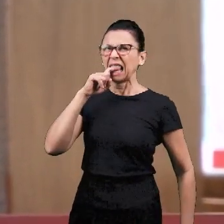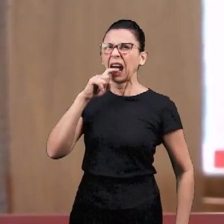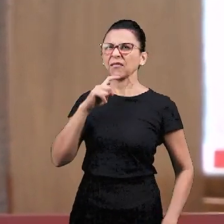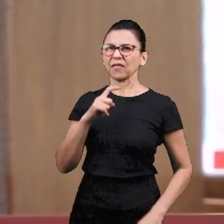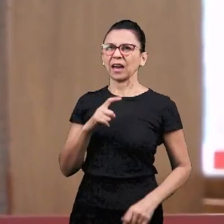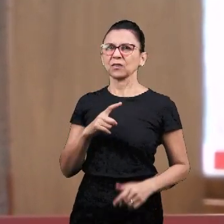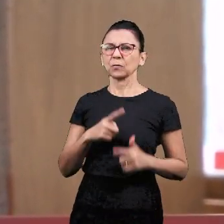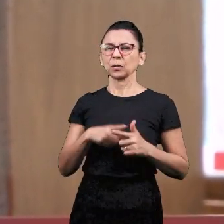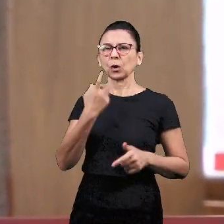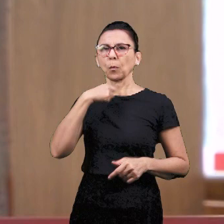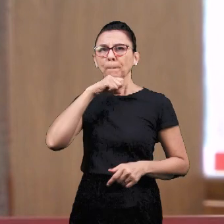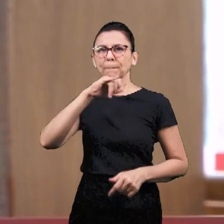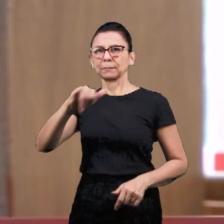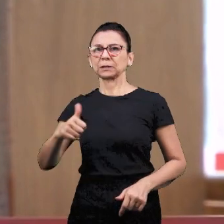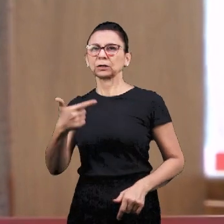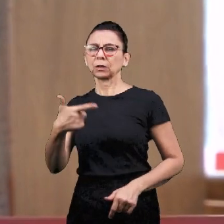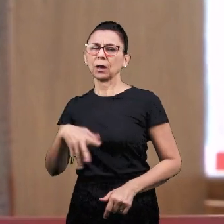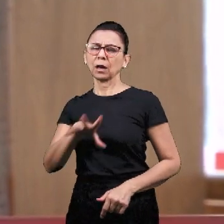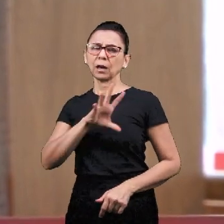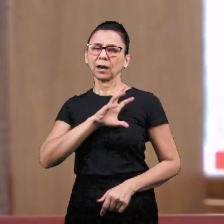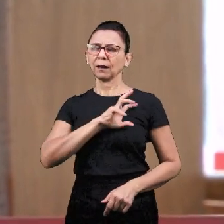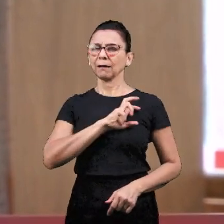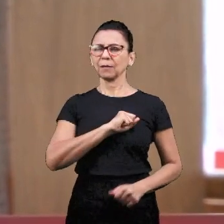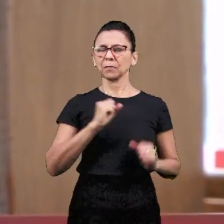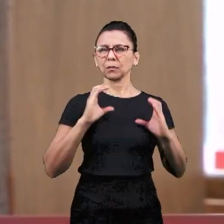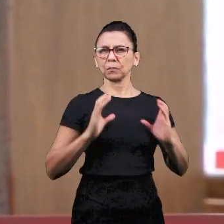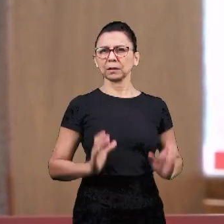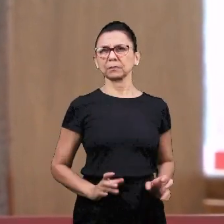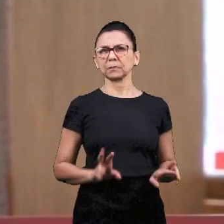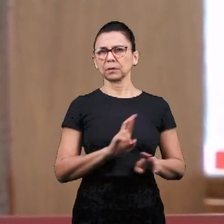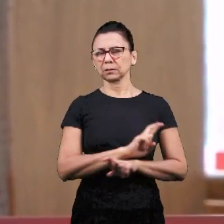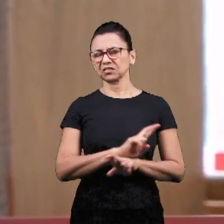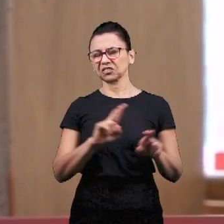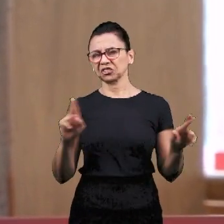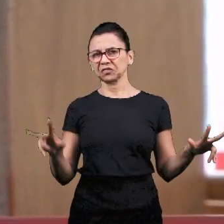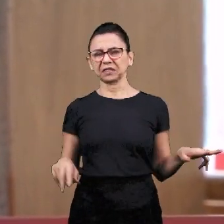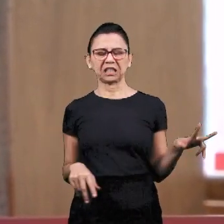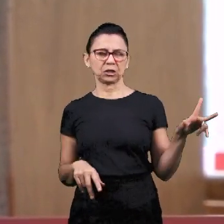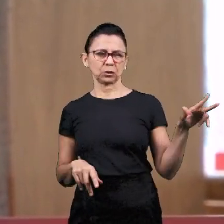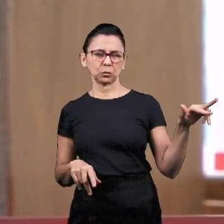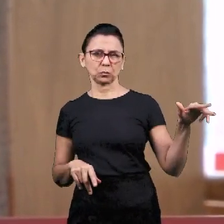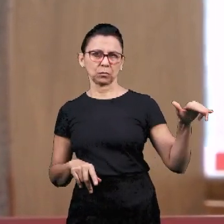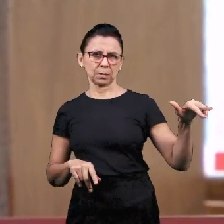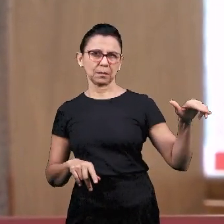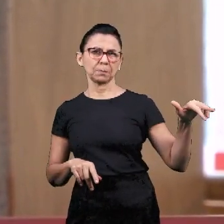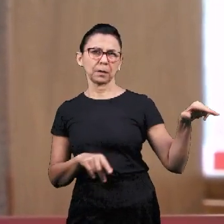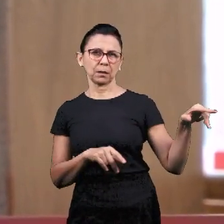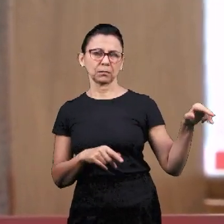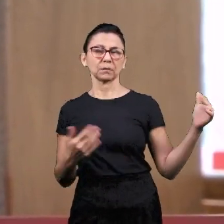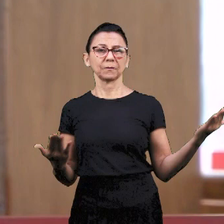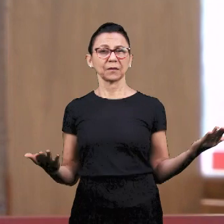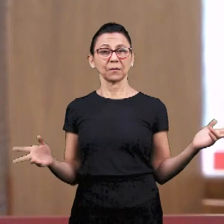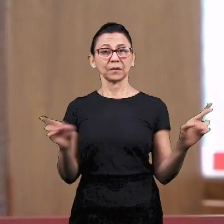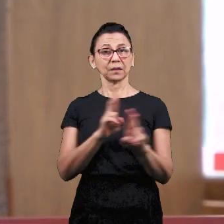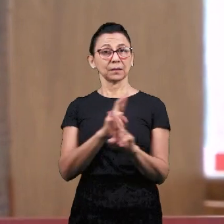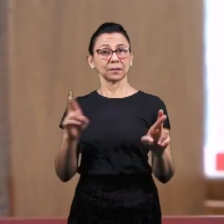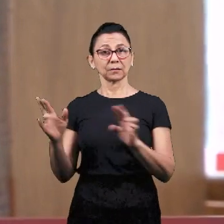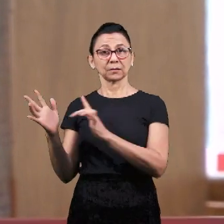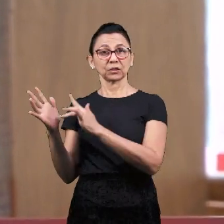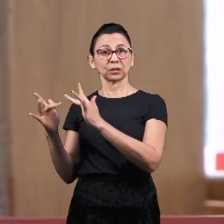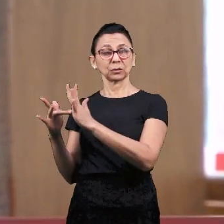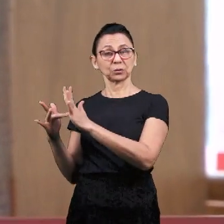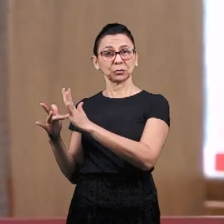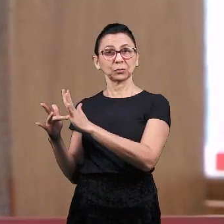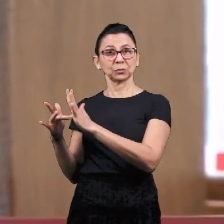de son père et sa conduite, son comportement était différent du comportement de ses frères. En faisant une relation avec le Seigneur Jésus et la vie de